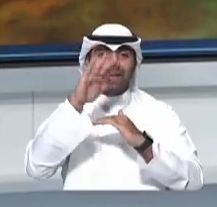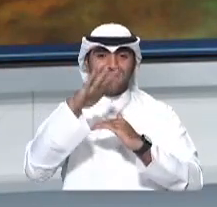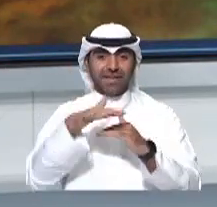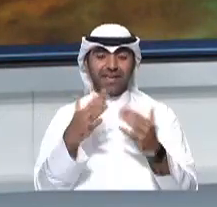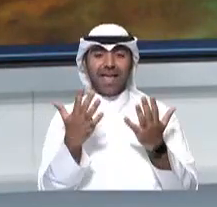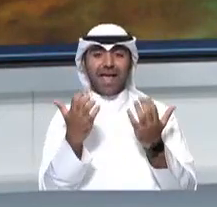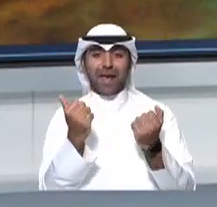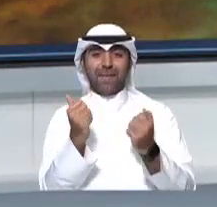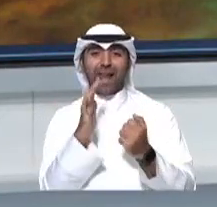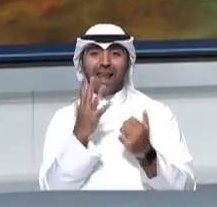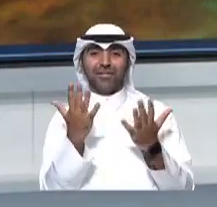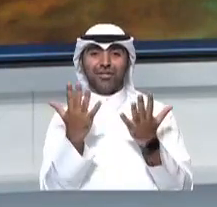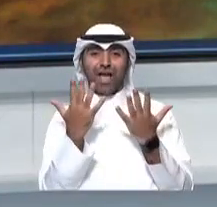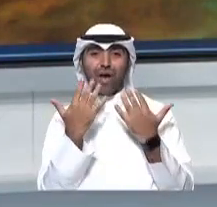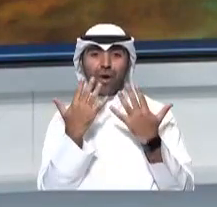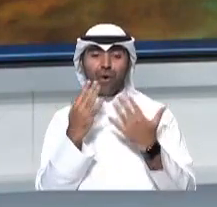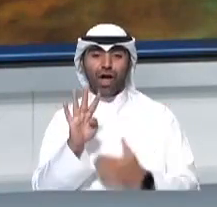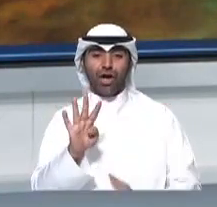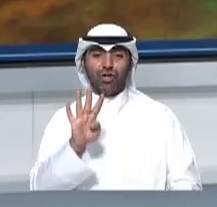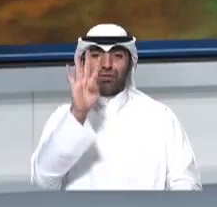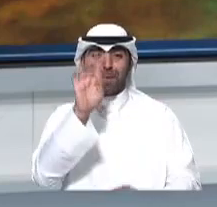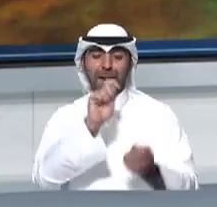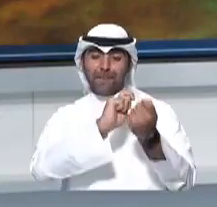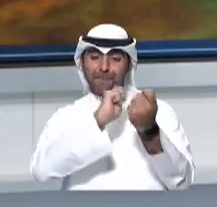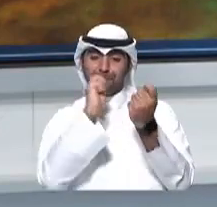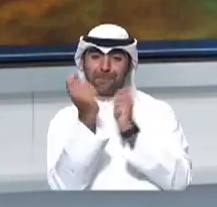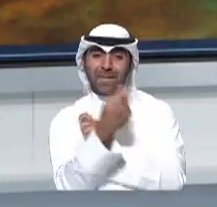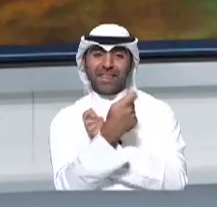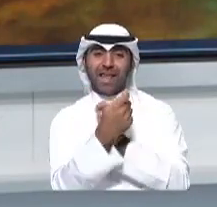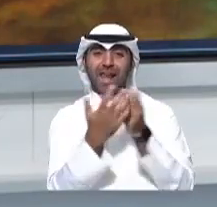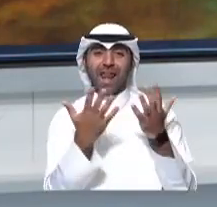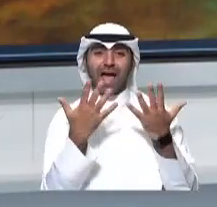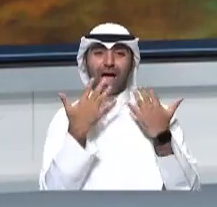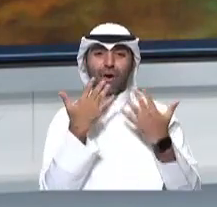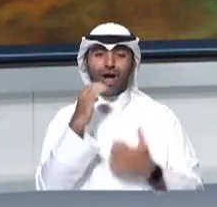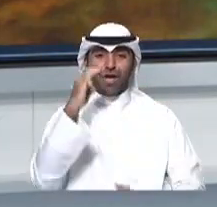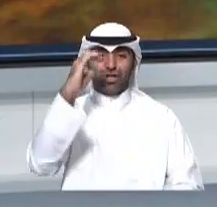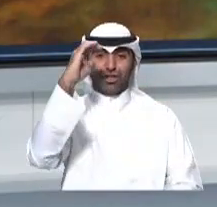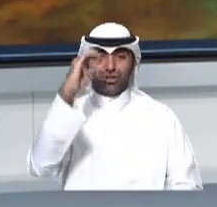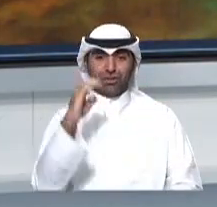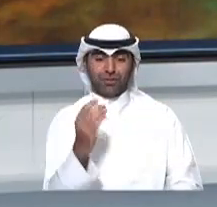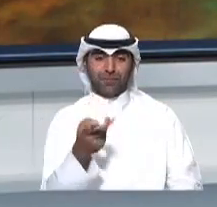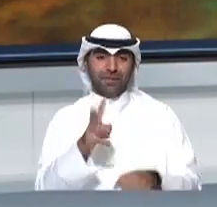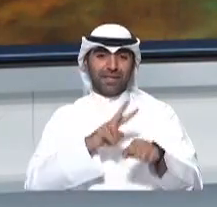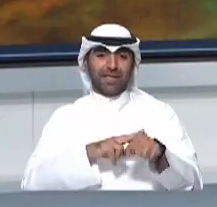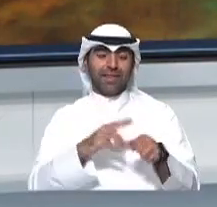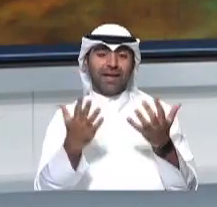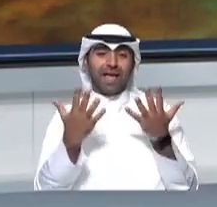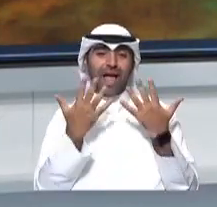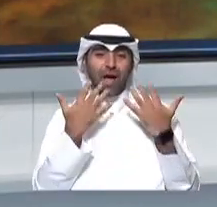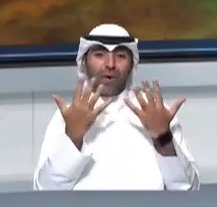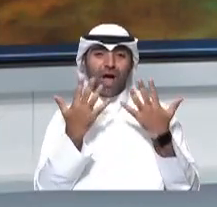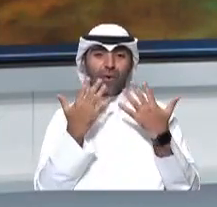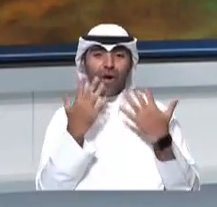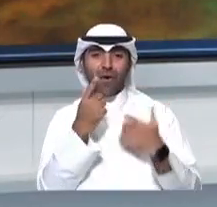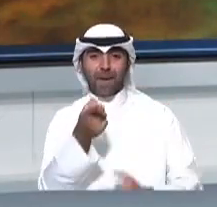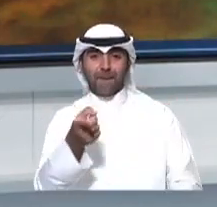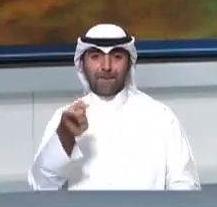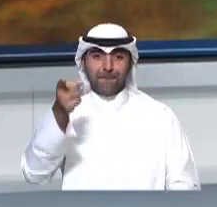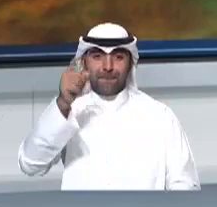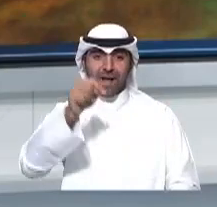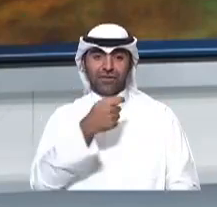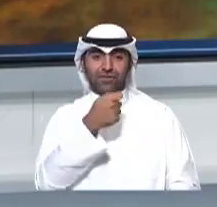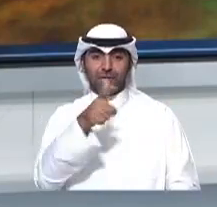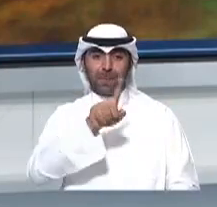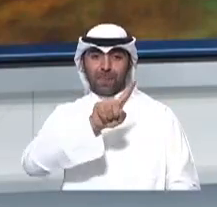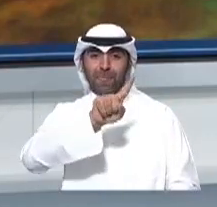بداية النهار راح تكون رياح شمالية غربية خفيفة السرعة بشكل عام، ولكن ابتداء من منتصف نهار يوم الغد